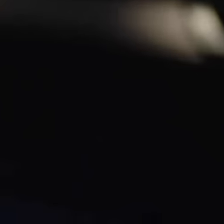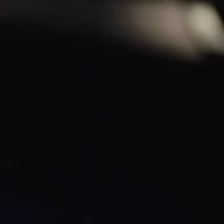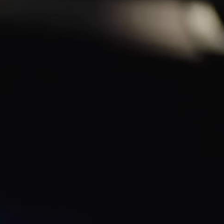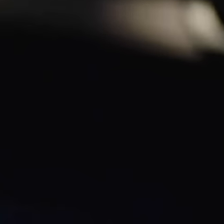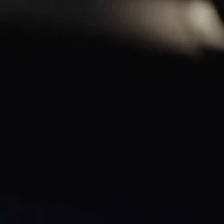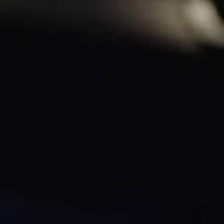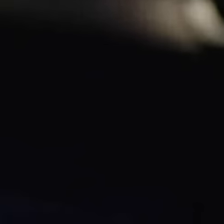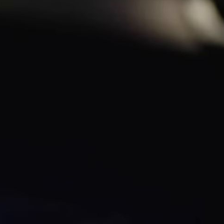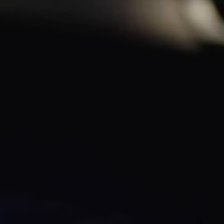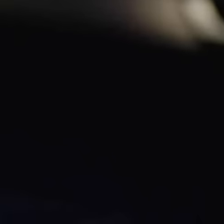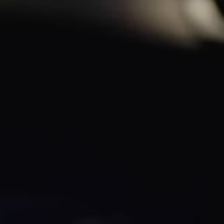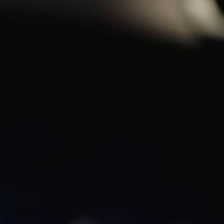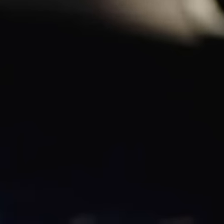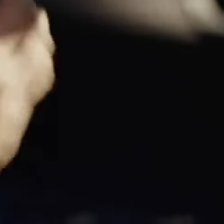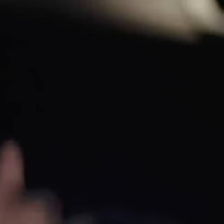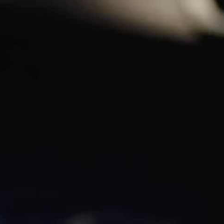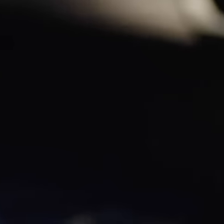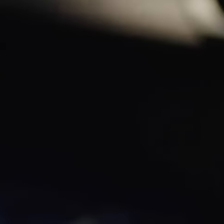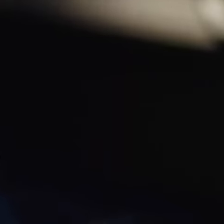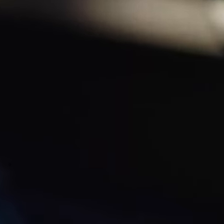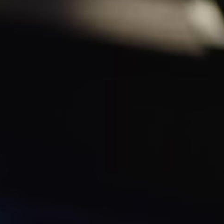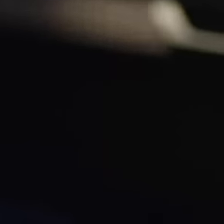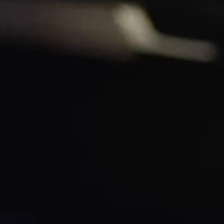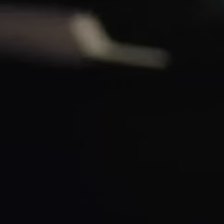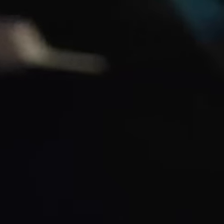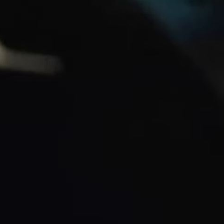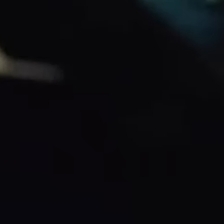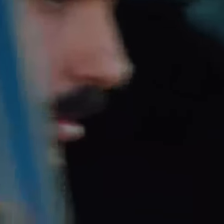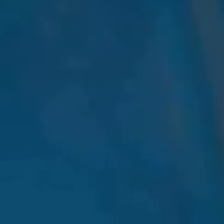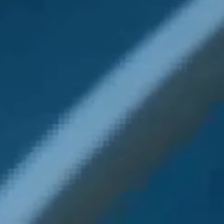Atakla titreyen eliyle yüzünü ve gözlerini sildi.